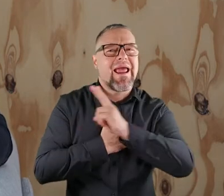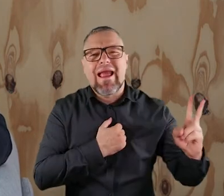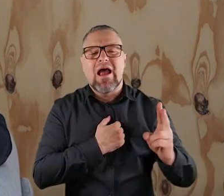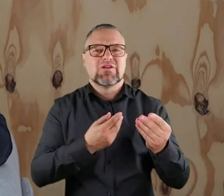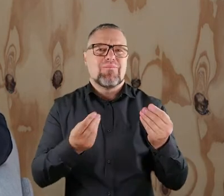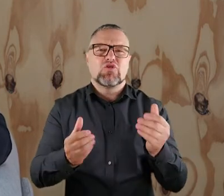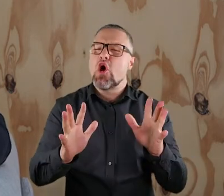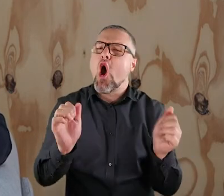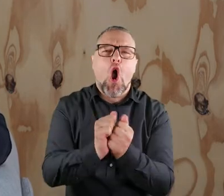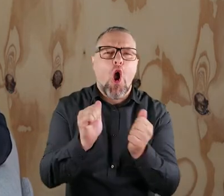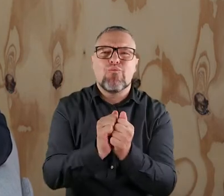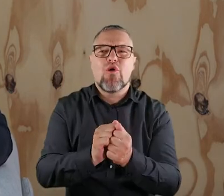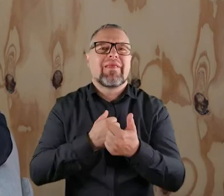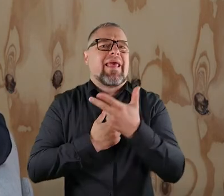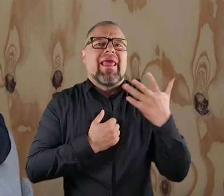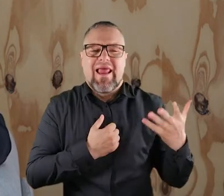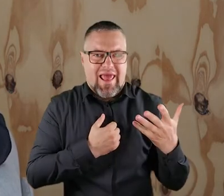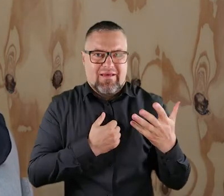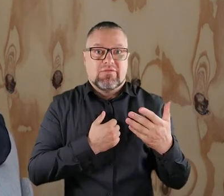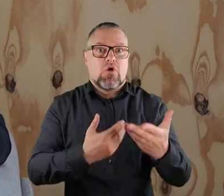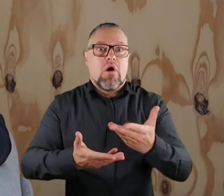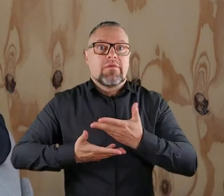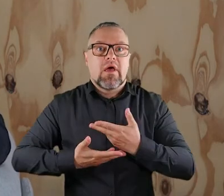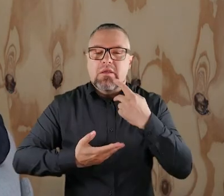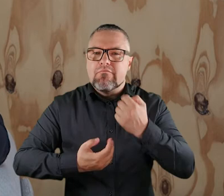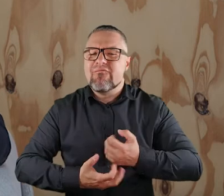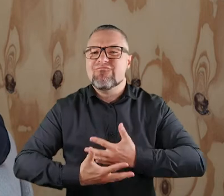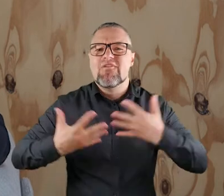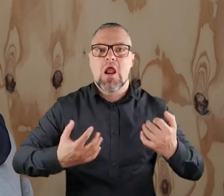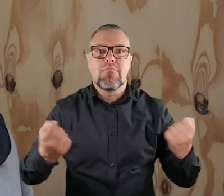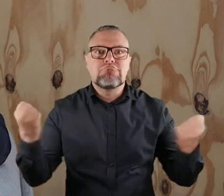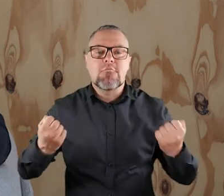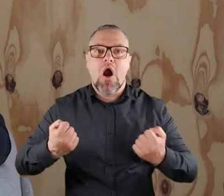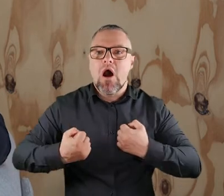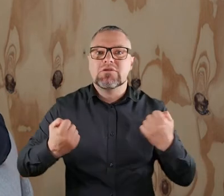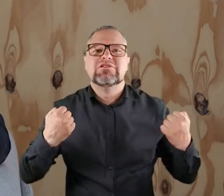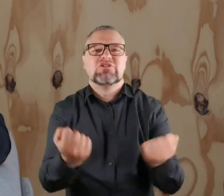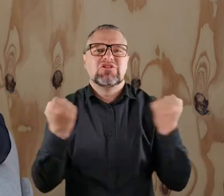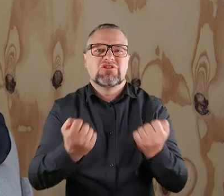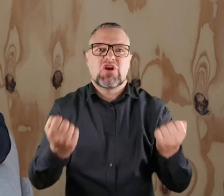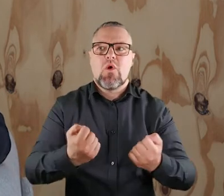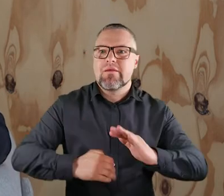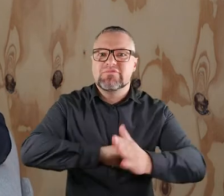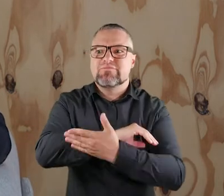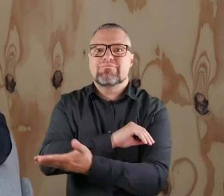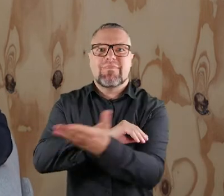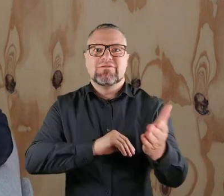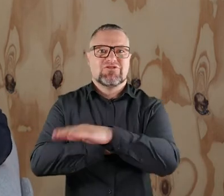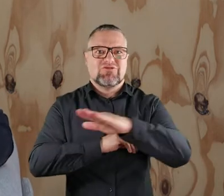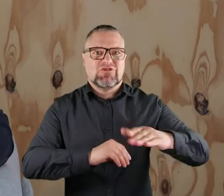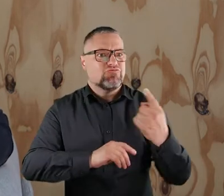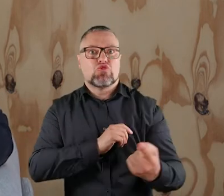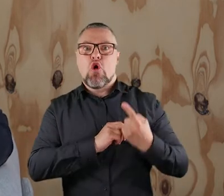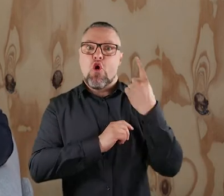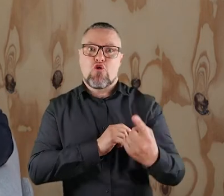każda przekazana kwota, bez względu na jej wysokość, daje nam ogromną moc do działania i wspierania naszych podopiecznych przez